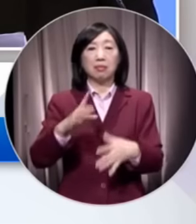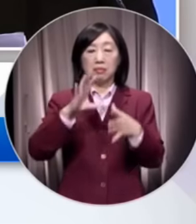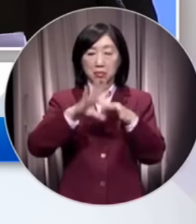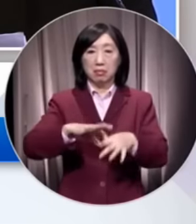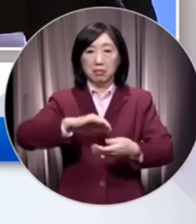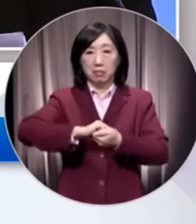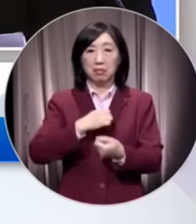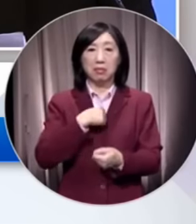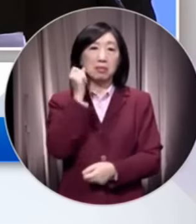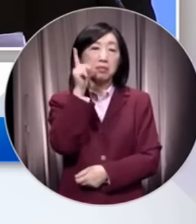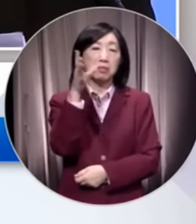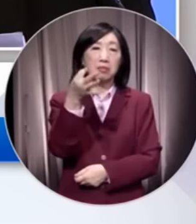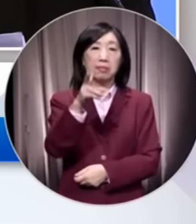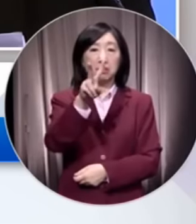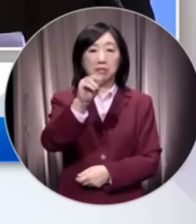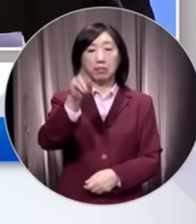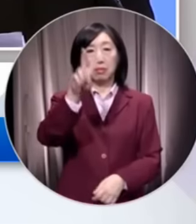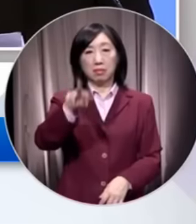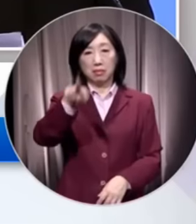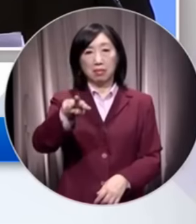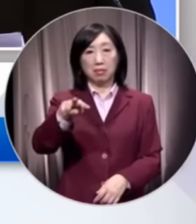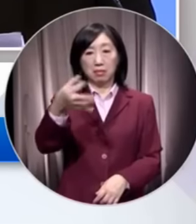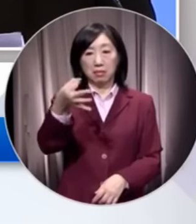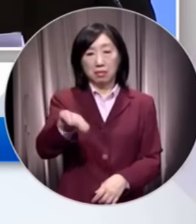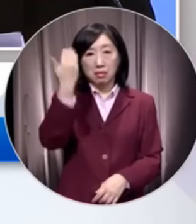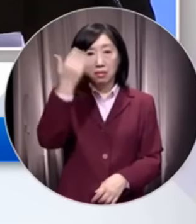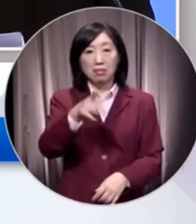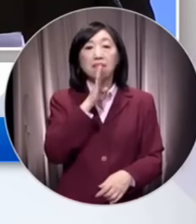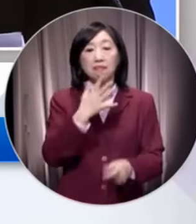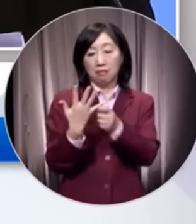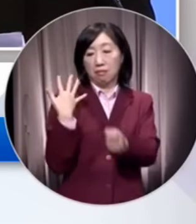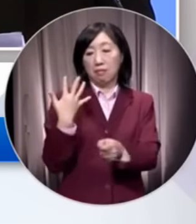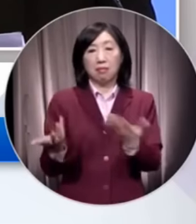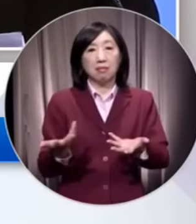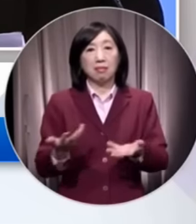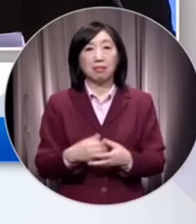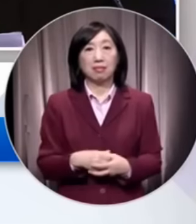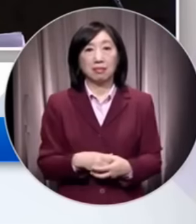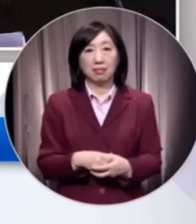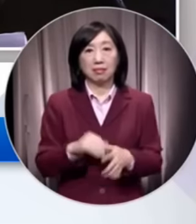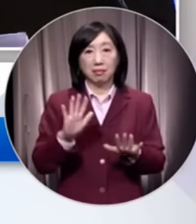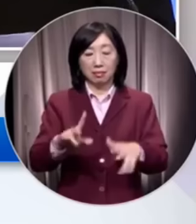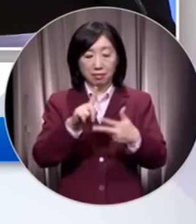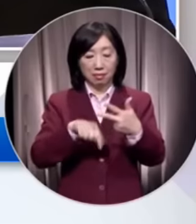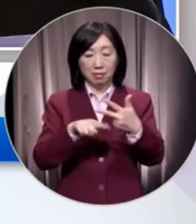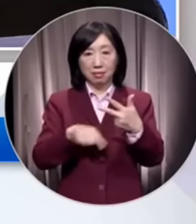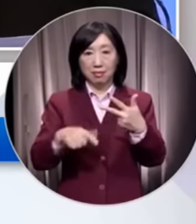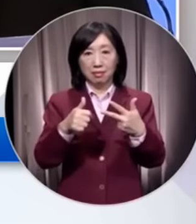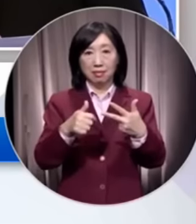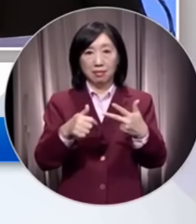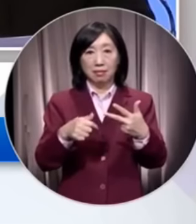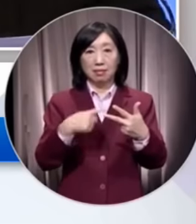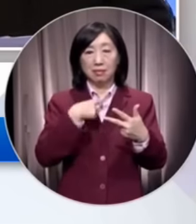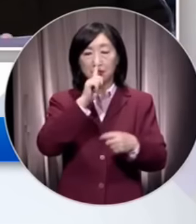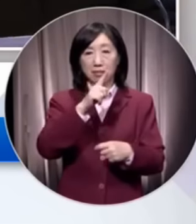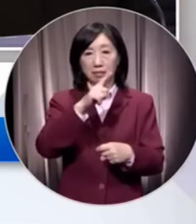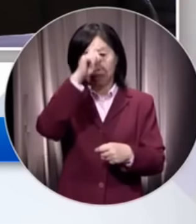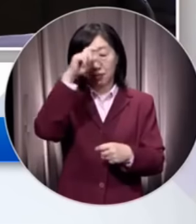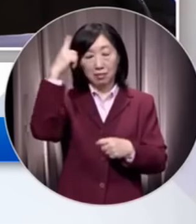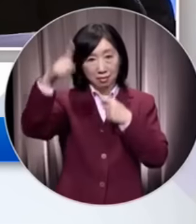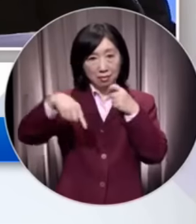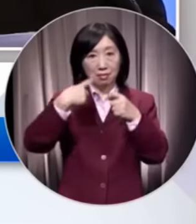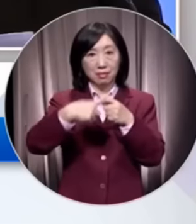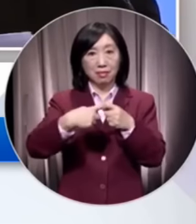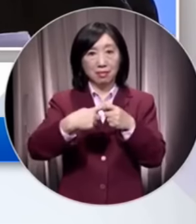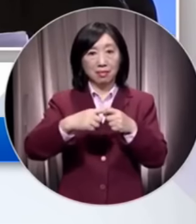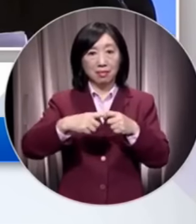要22000元以上，那个是5年前的事情。现在朱立伦主张明年，也就是第一年